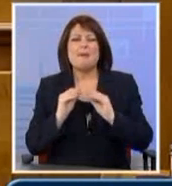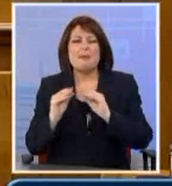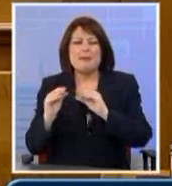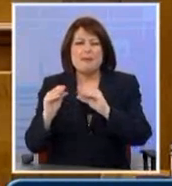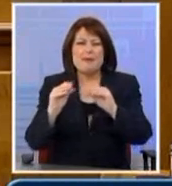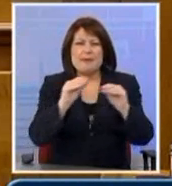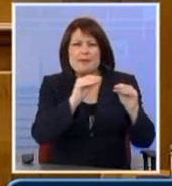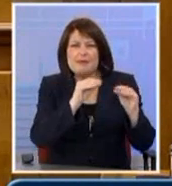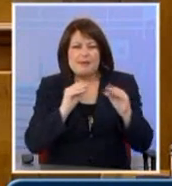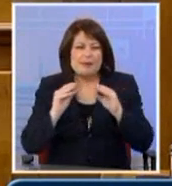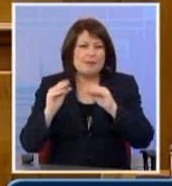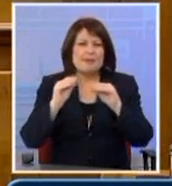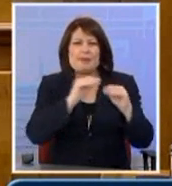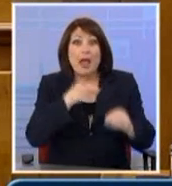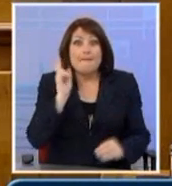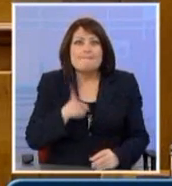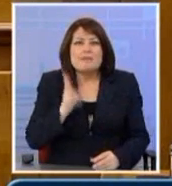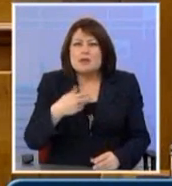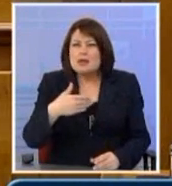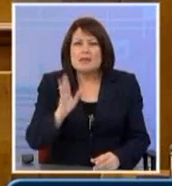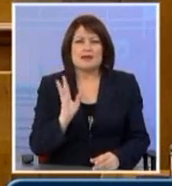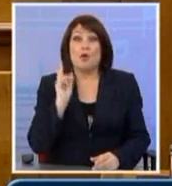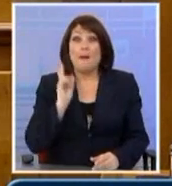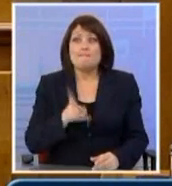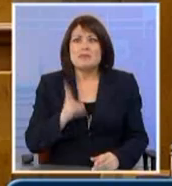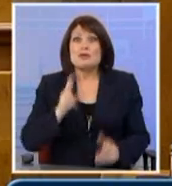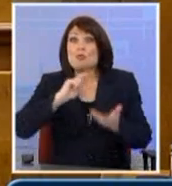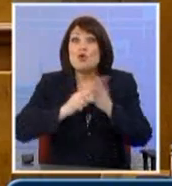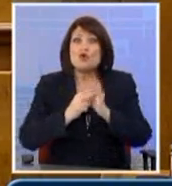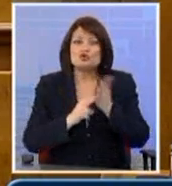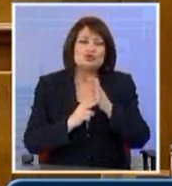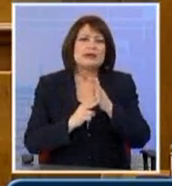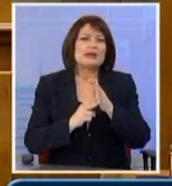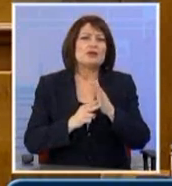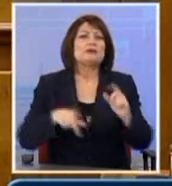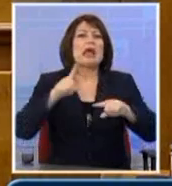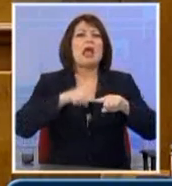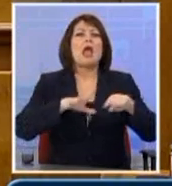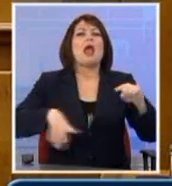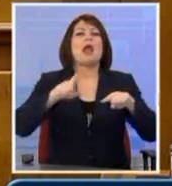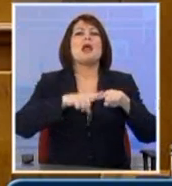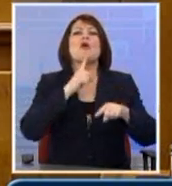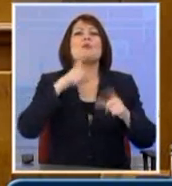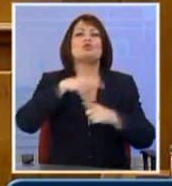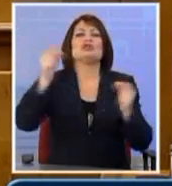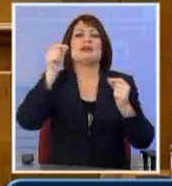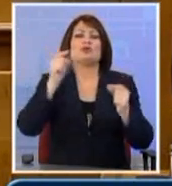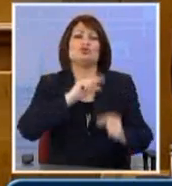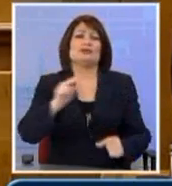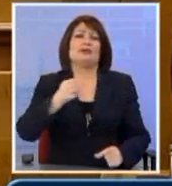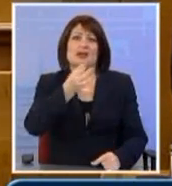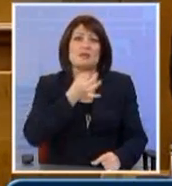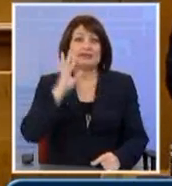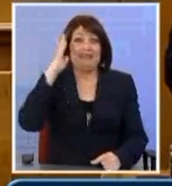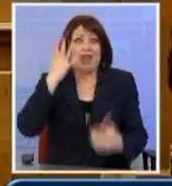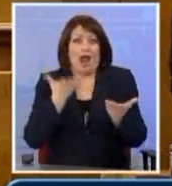το Brexit, τον κίνδυνο να γίνει στην Ελλάδα ό,τι έγινε στην Κύπρο. Μιλήσατε για τον εφιάλτη